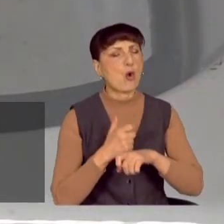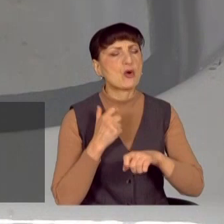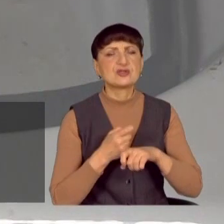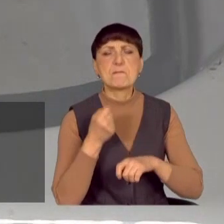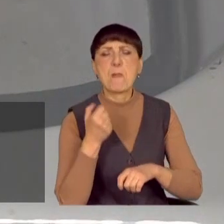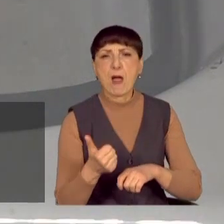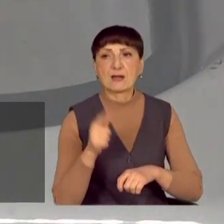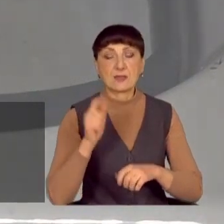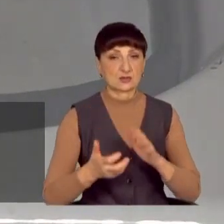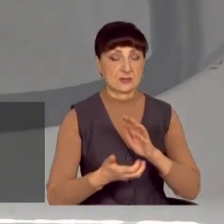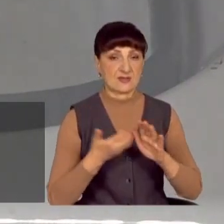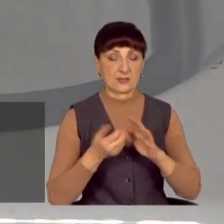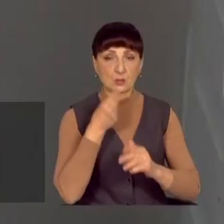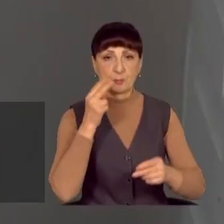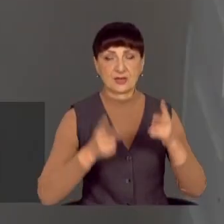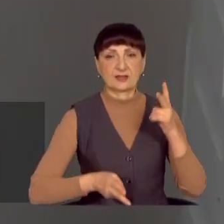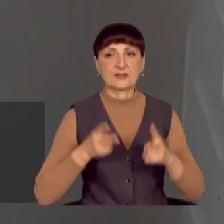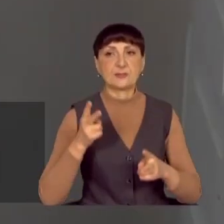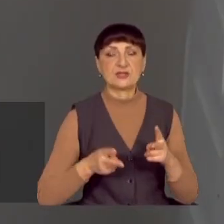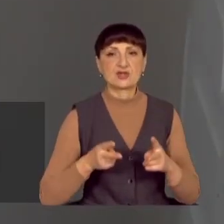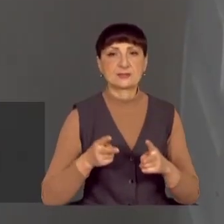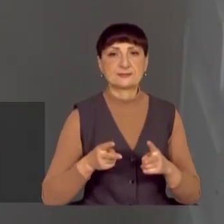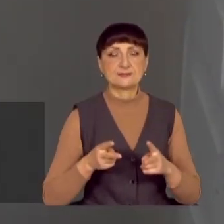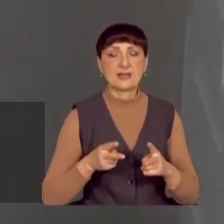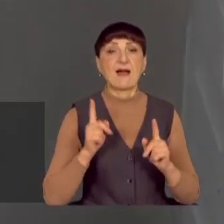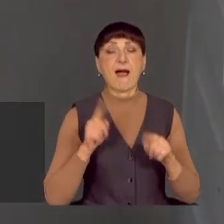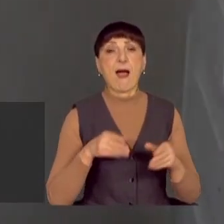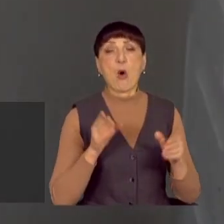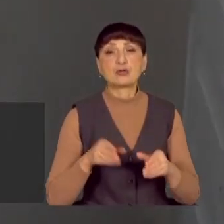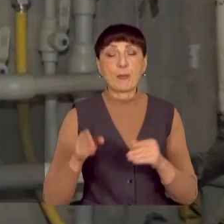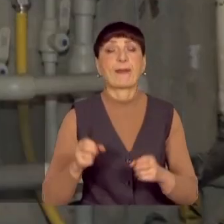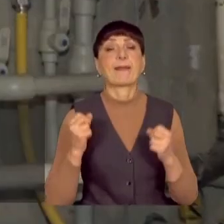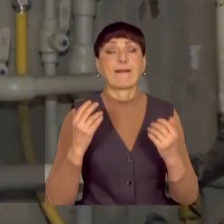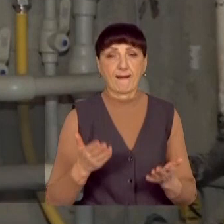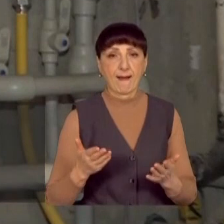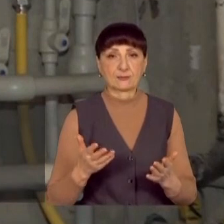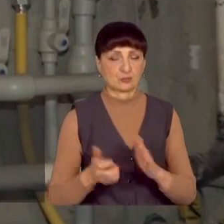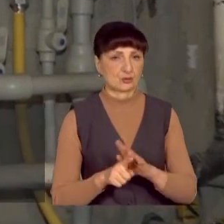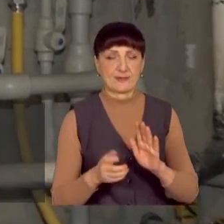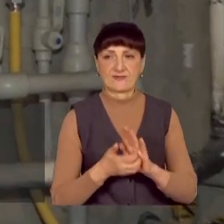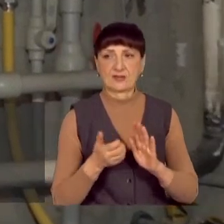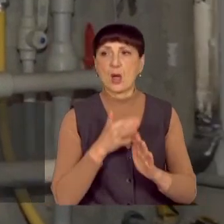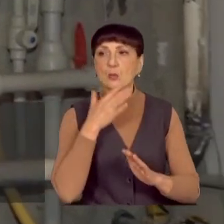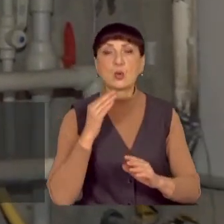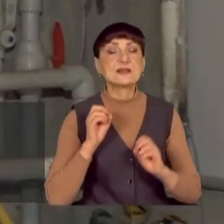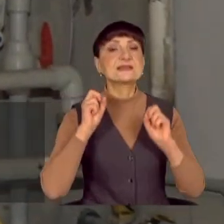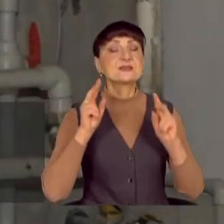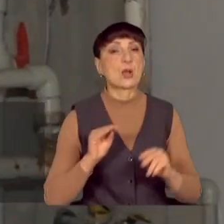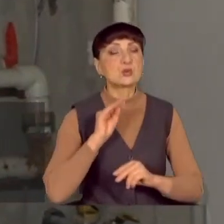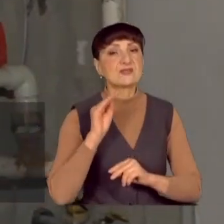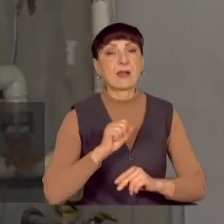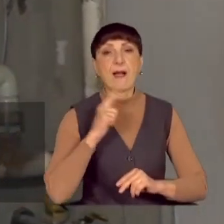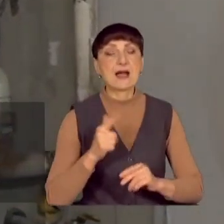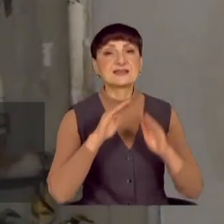маленькое, что его не хватает даже для приготовления еды, не говоря уже про отопление. Многие люди установили специальные газовые печи